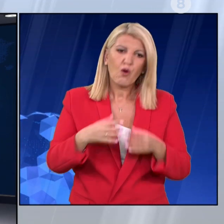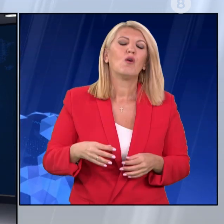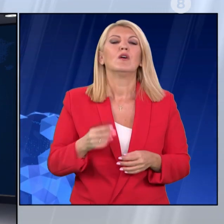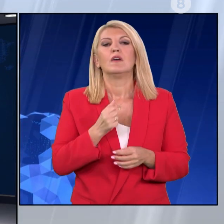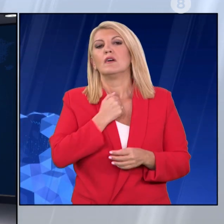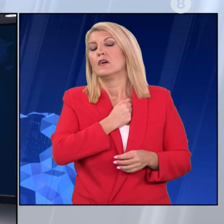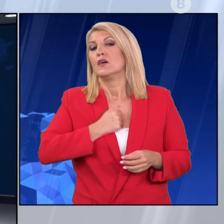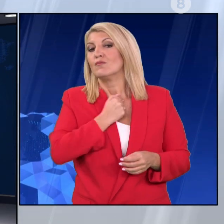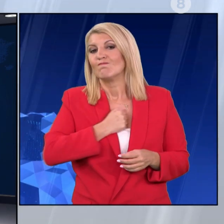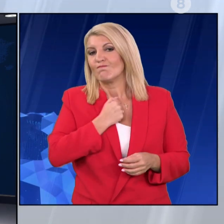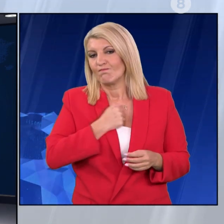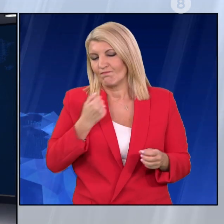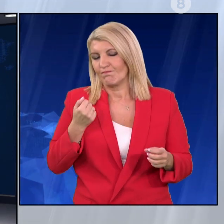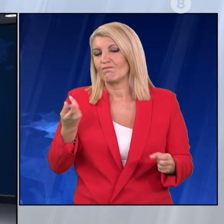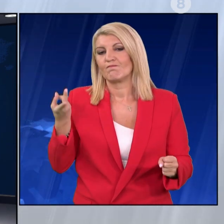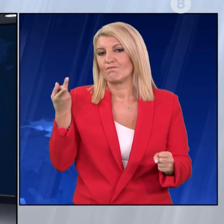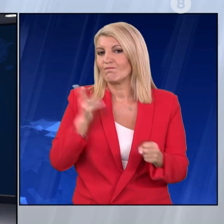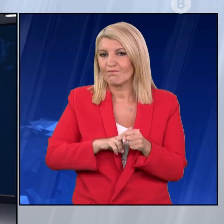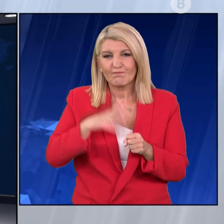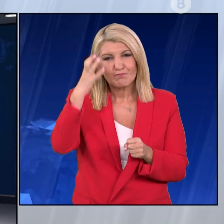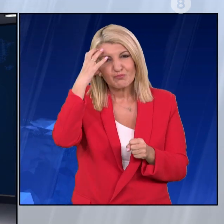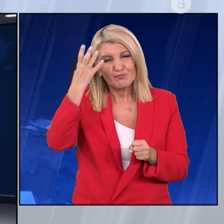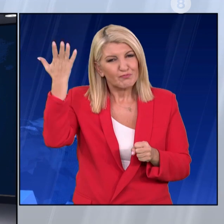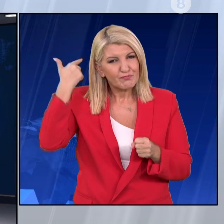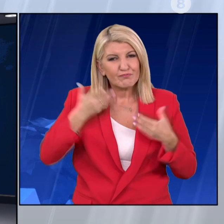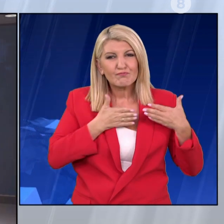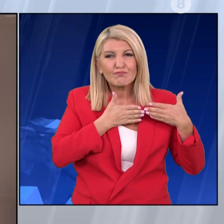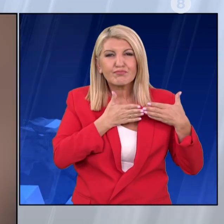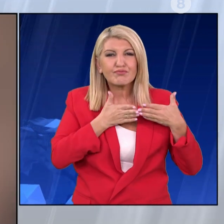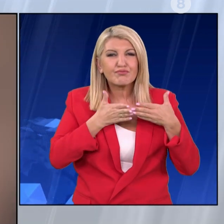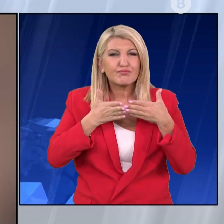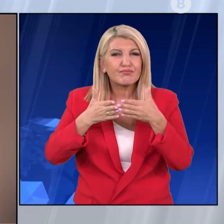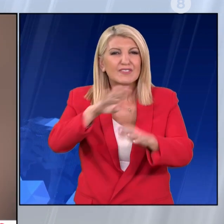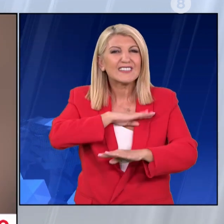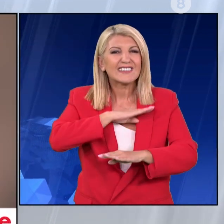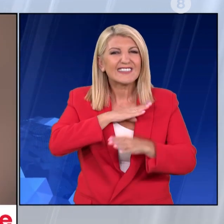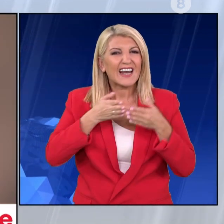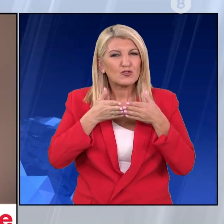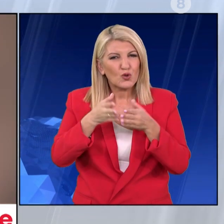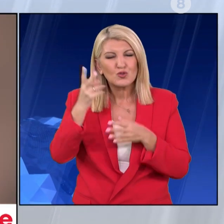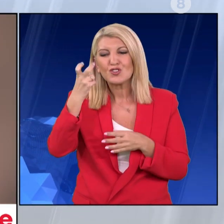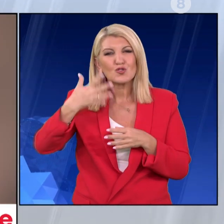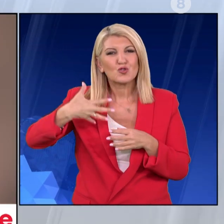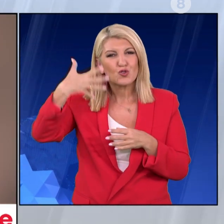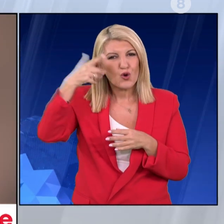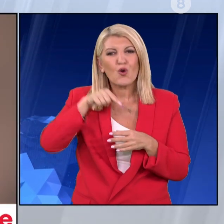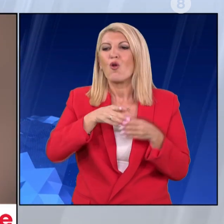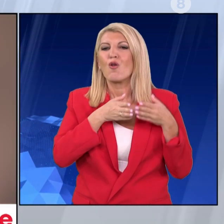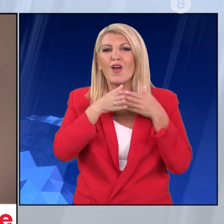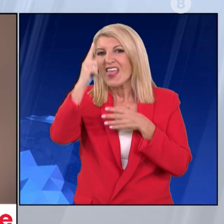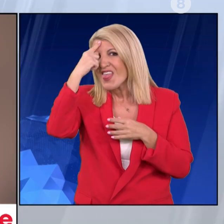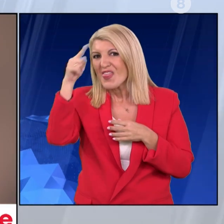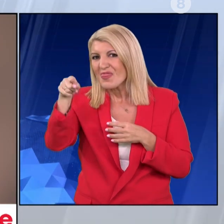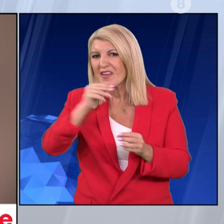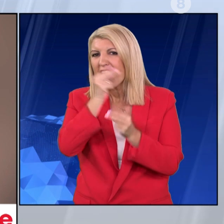τη ζωή της μετά από ασθένεια κατά τη διάρκεια εκπαιδευτικού ταξιδιού στην ινδία η 20χρονη γυναίκα φαίνεται ότι πέθανε από λοιμώδη εγκεφαλίτιδα